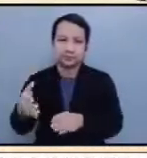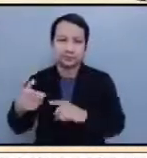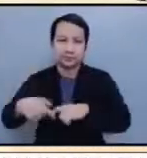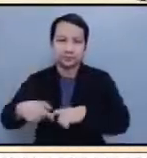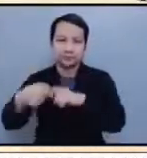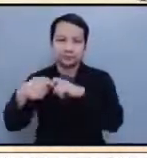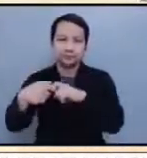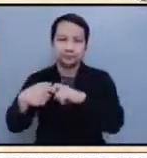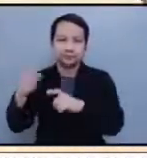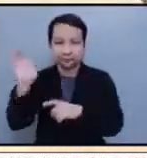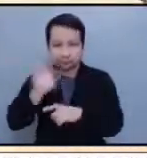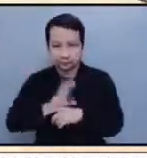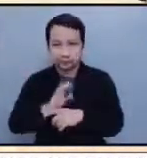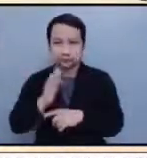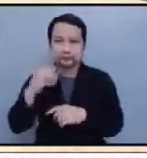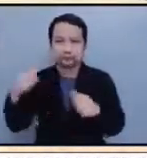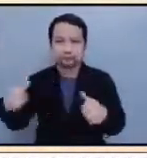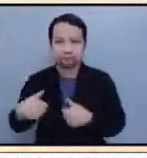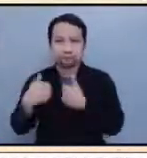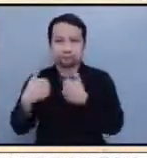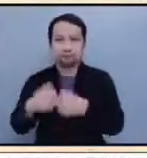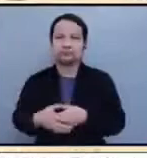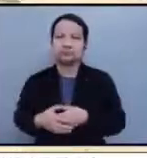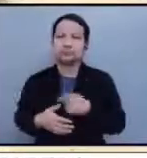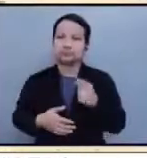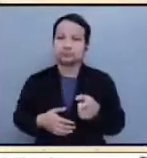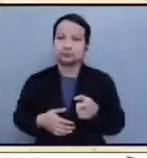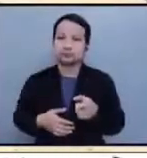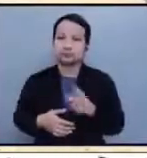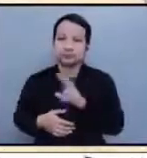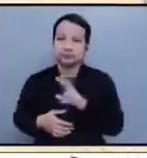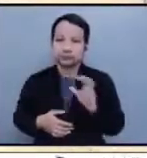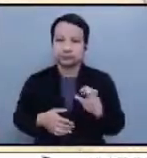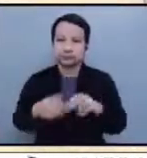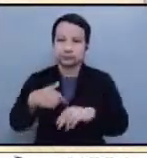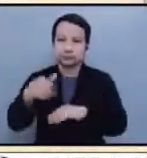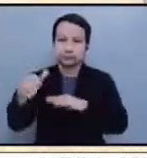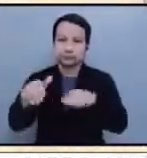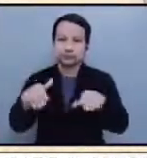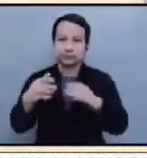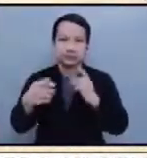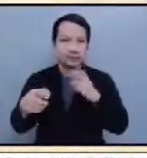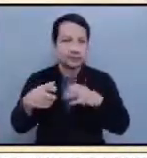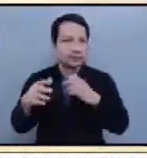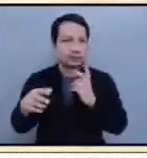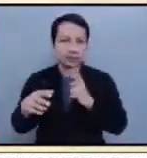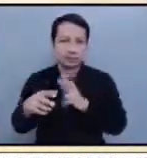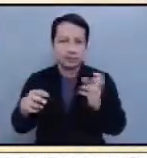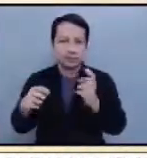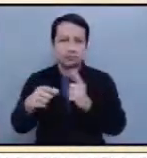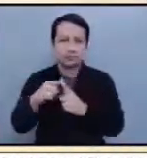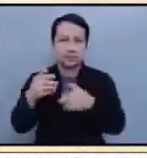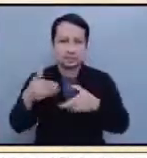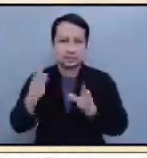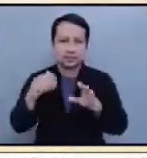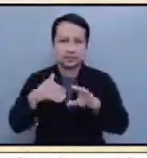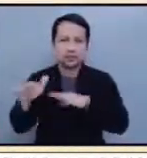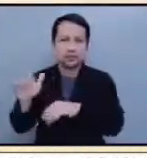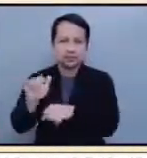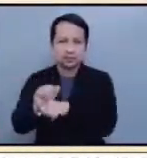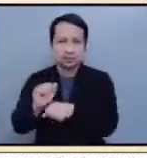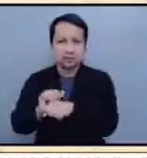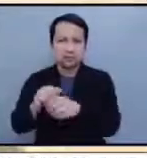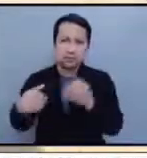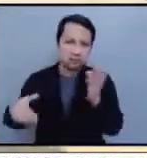mga sira dahil sa aksidente. Ay 300 pa lamang o 300 plus yung working. Pero they're trying to work out nga daw na